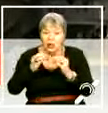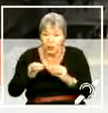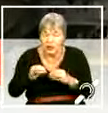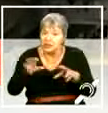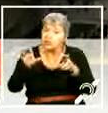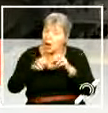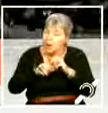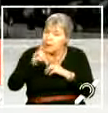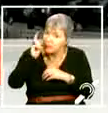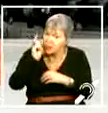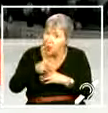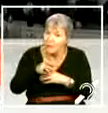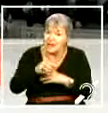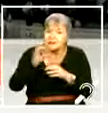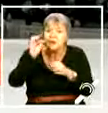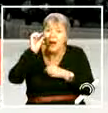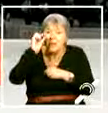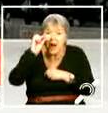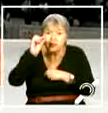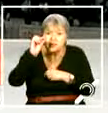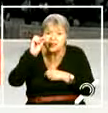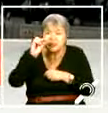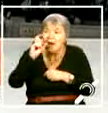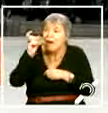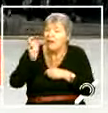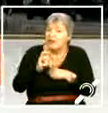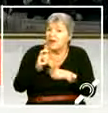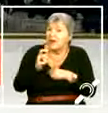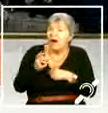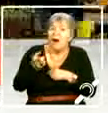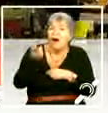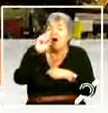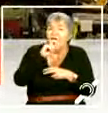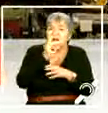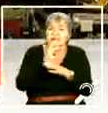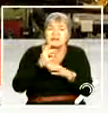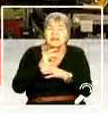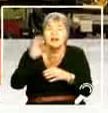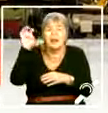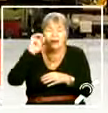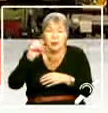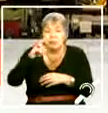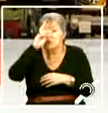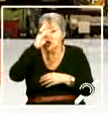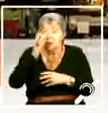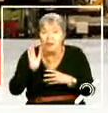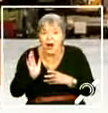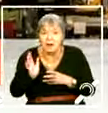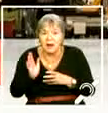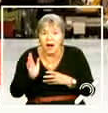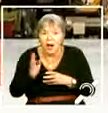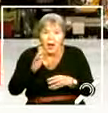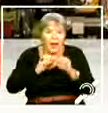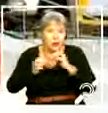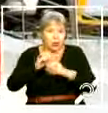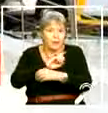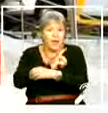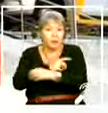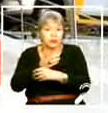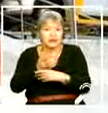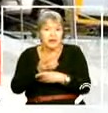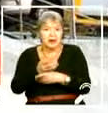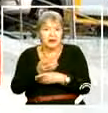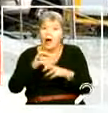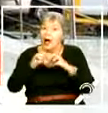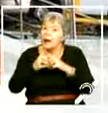primit comenzi ceva mai mici din partea altor țări europene. Știm deja Germania, de exemplu, o economie foarte puternică, are